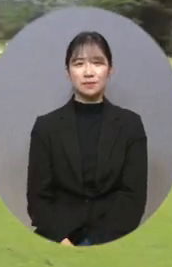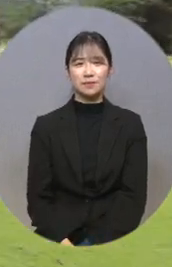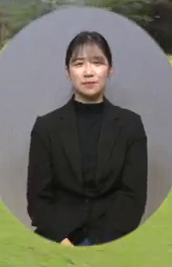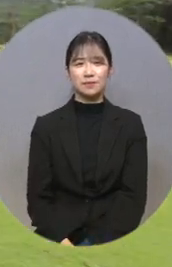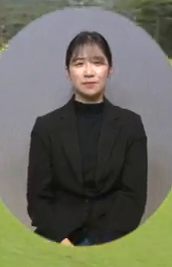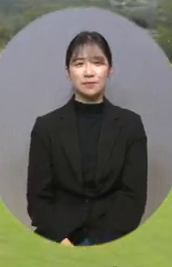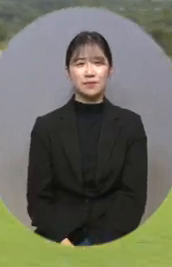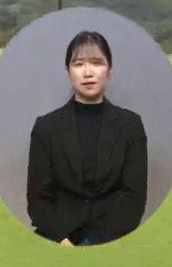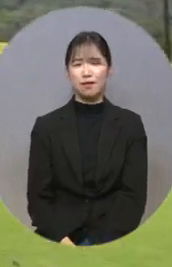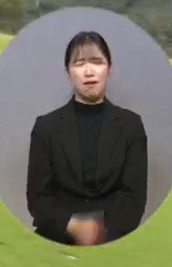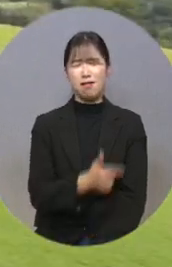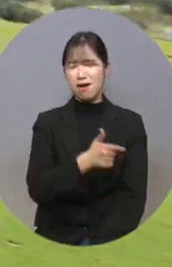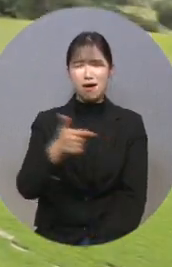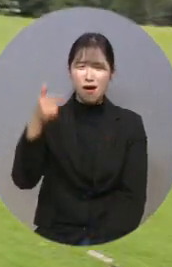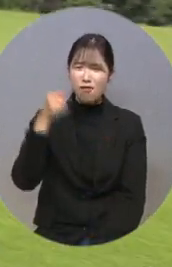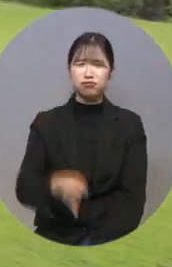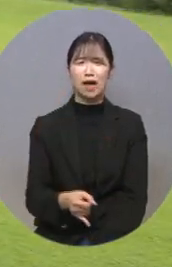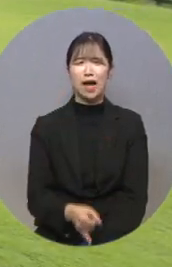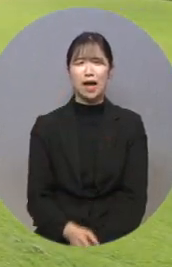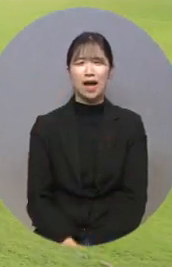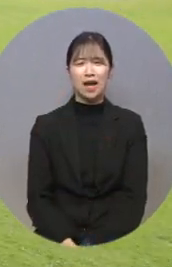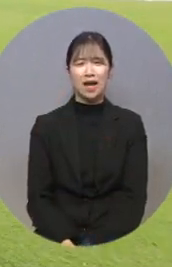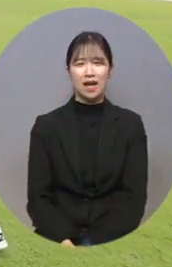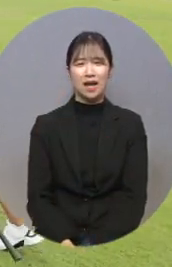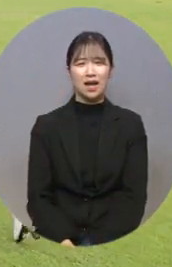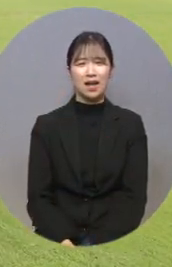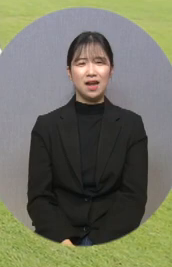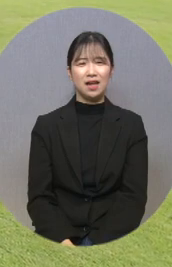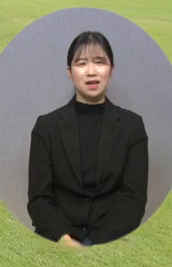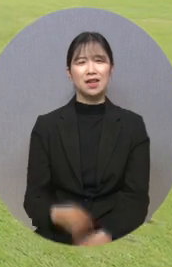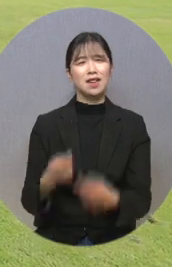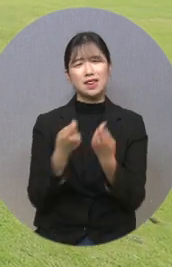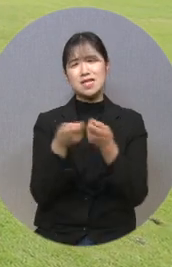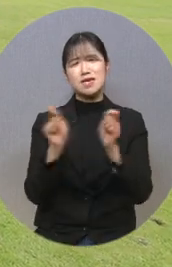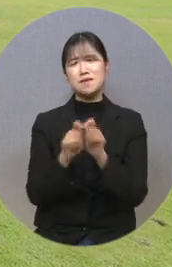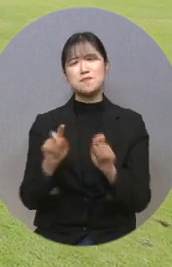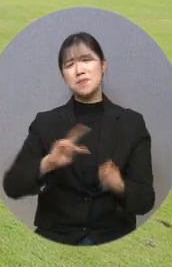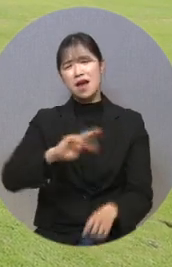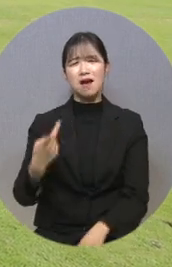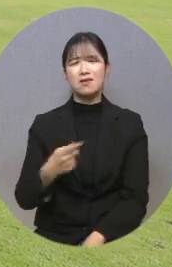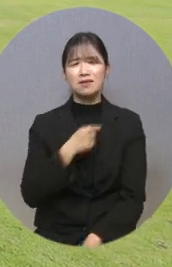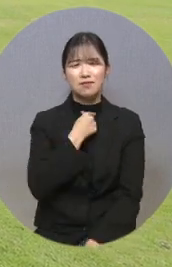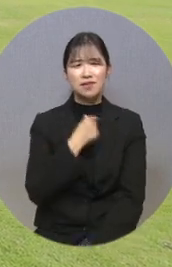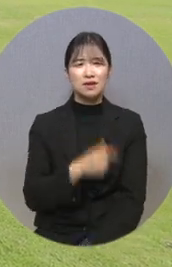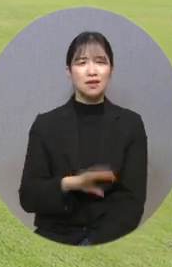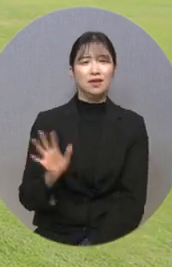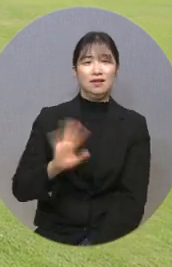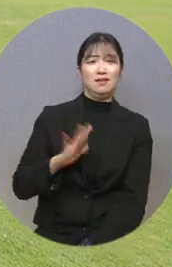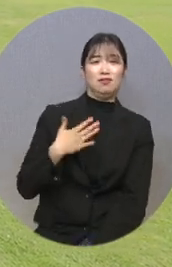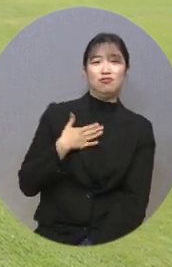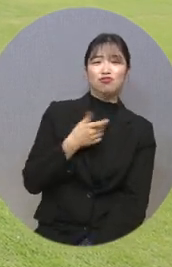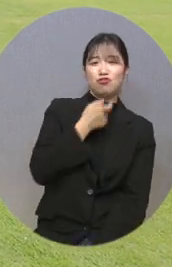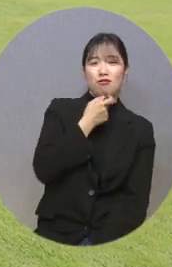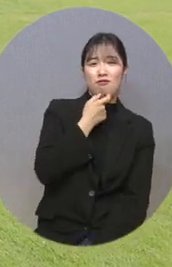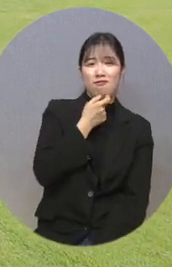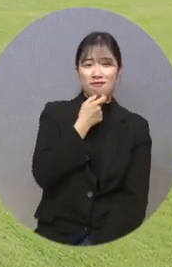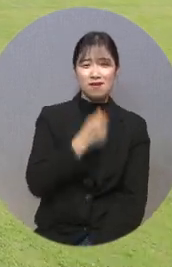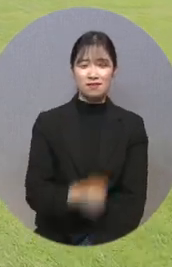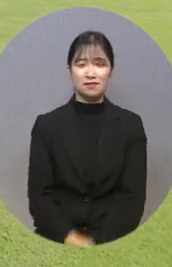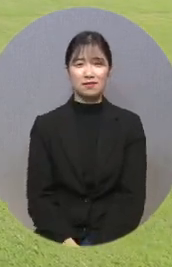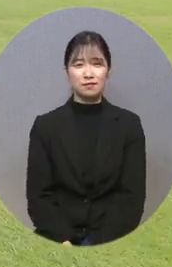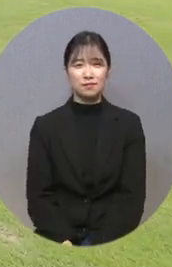진짜 드럽게, 드럽게 못 신다. 드럽게 전방 끝나고 팀 바꿔달라, 양. 내가 싫다, 양. 못하겠다, 양,